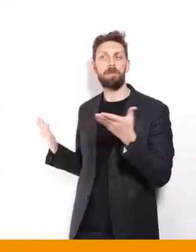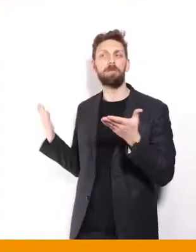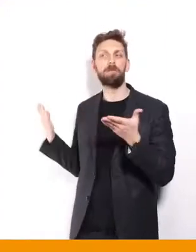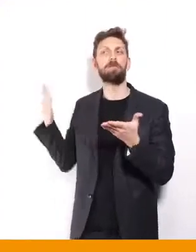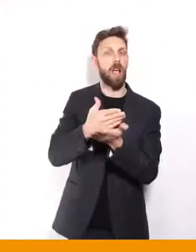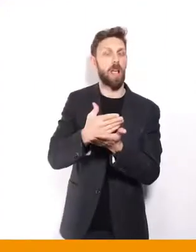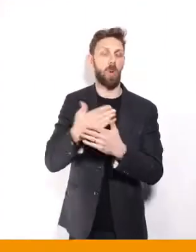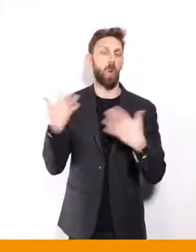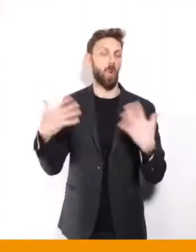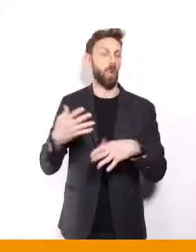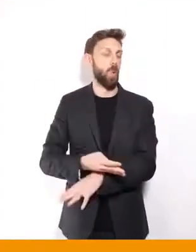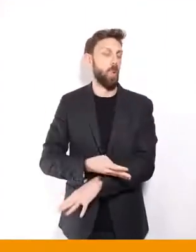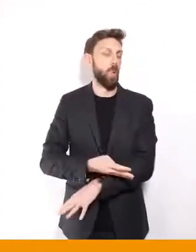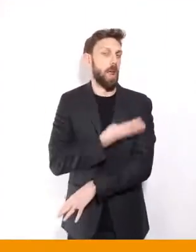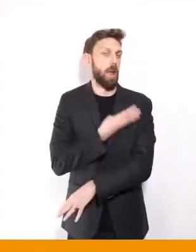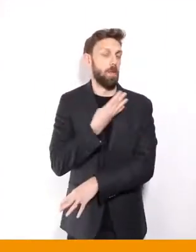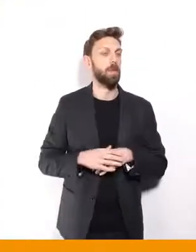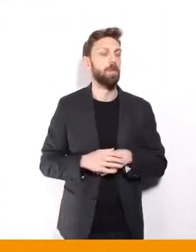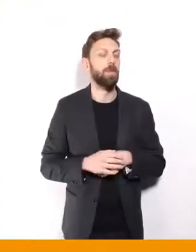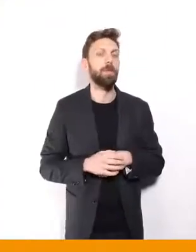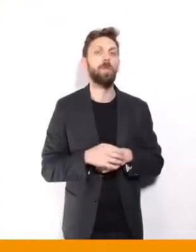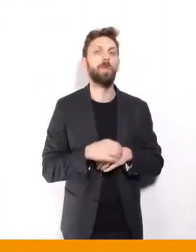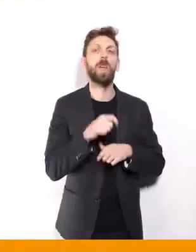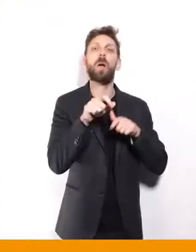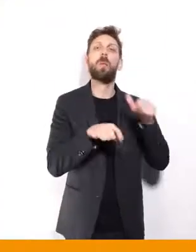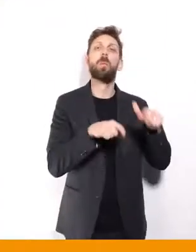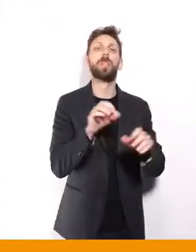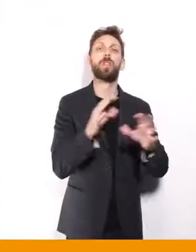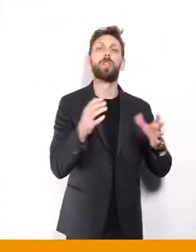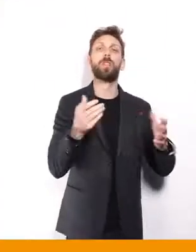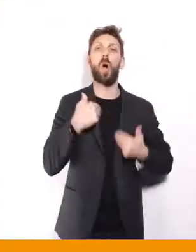qu'était le validisme, ce qu'était